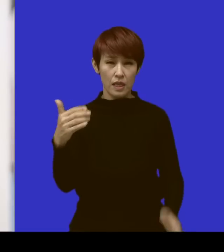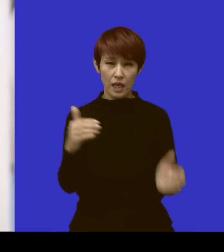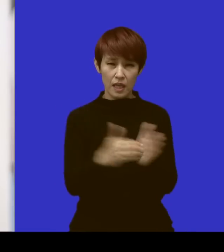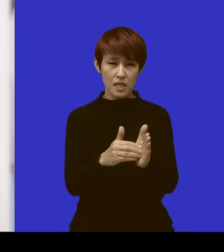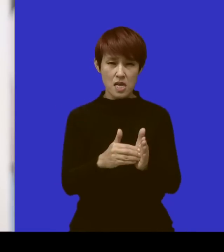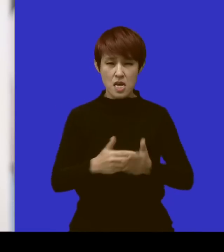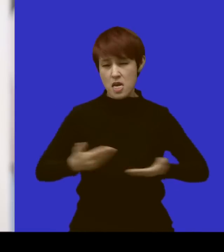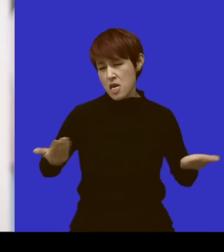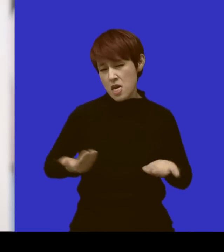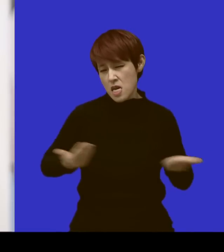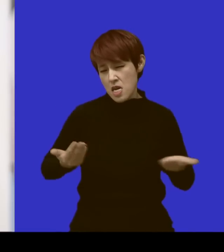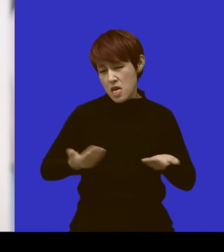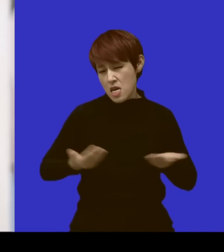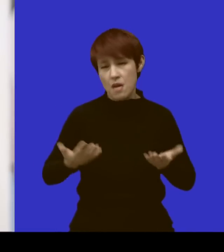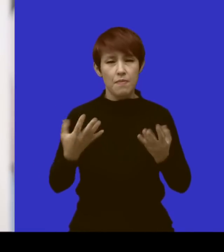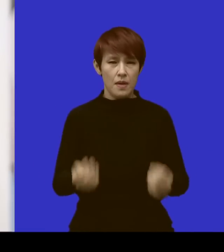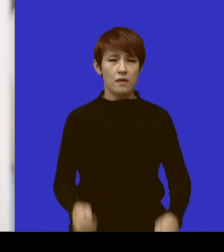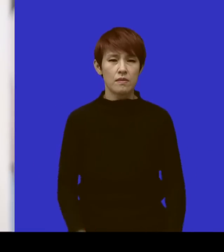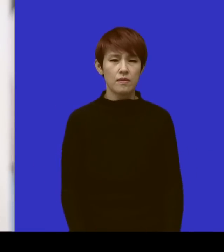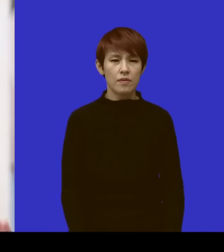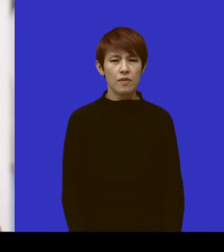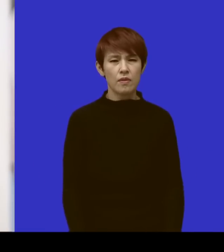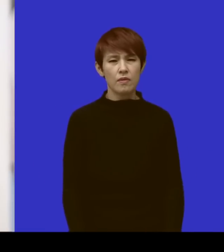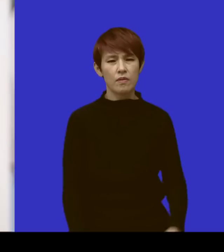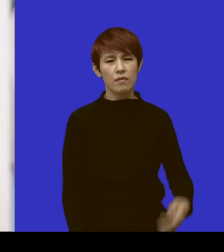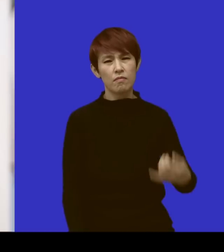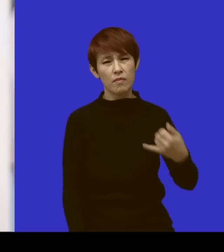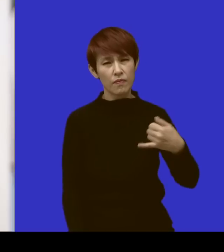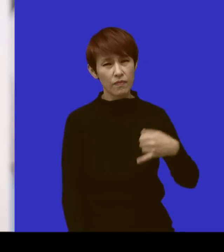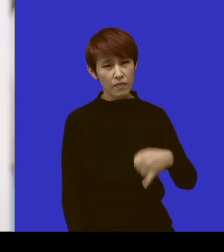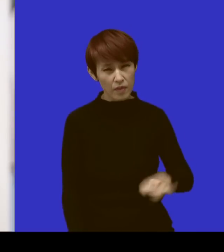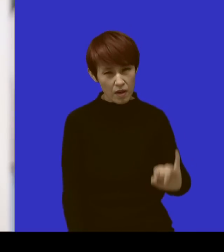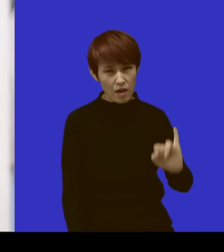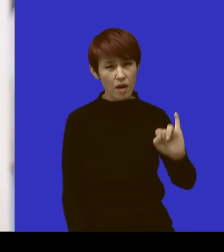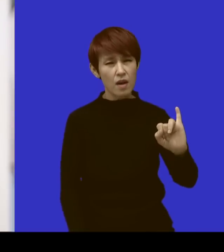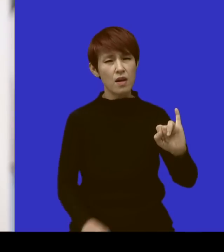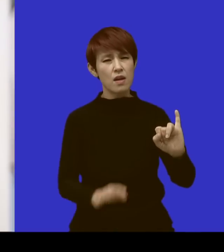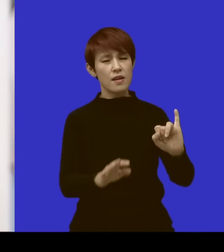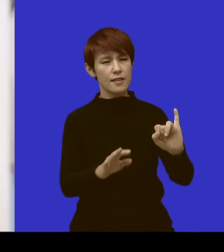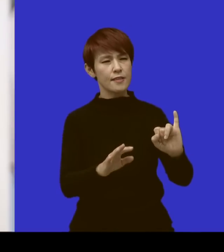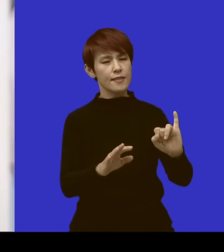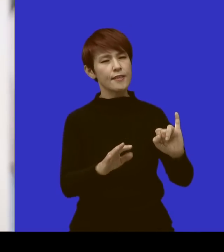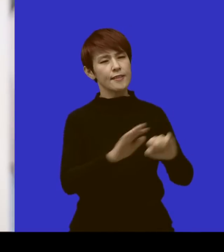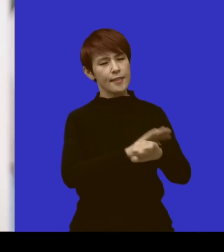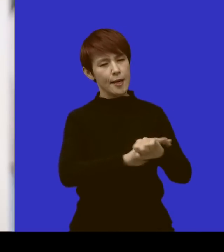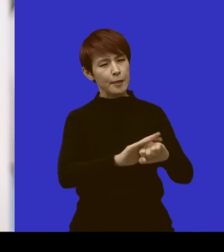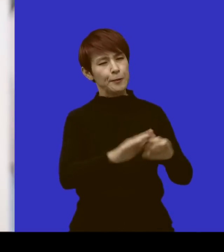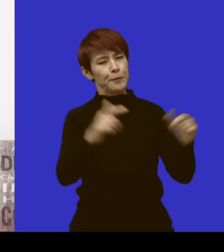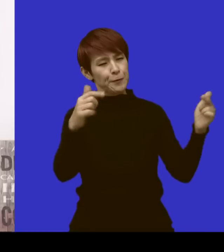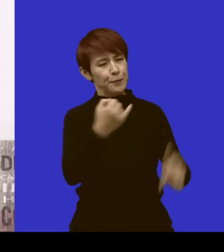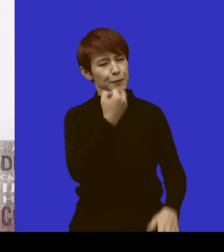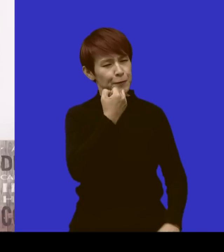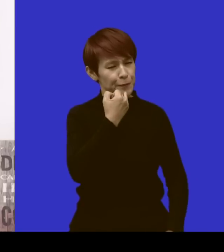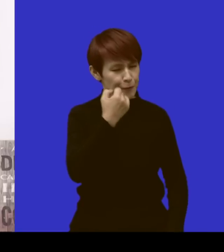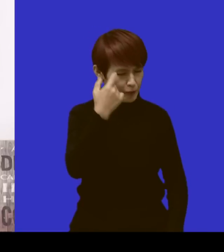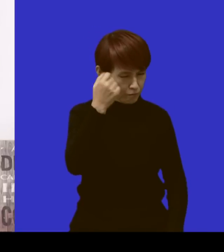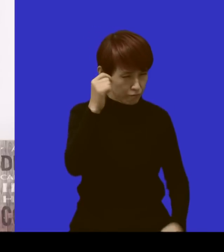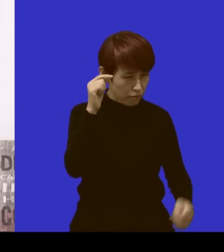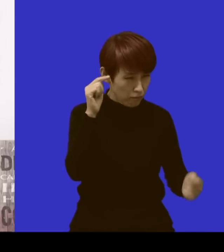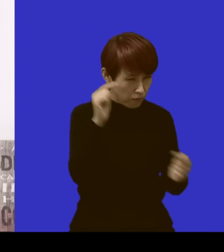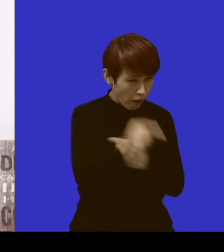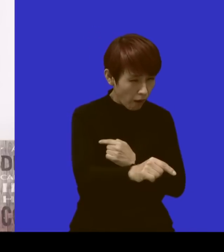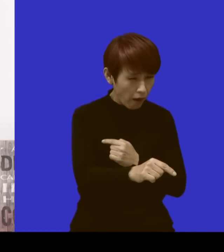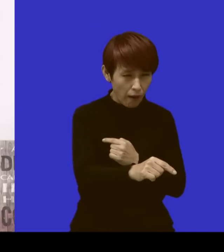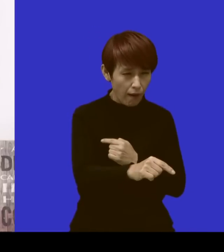폭풍 같은 일들이 너무 많았어요. 예. 거기에 예지 계속 케어돼서 좋아질 거라고 생각했던 것들도 막 그게